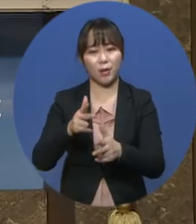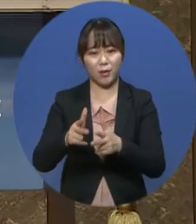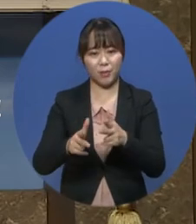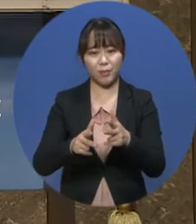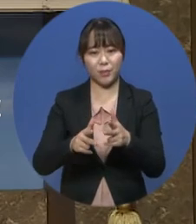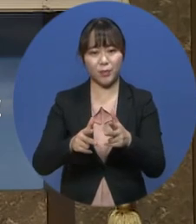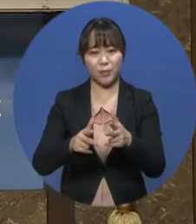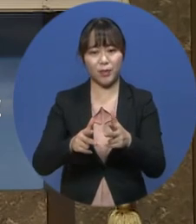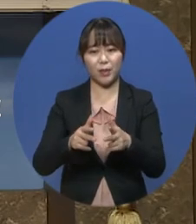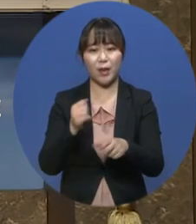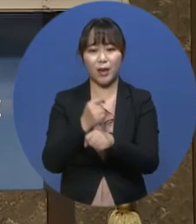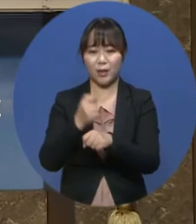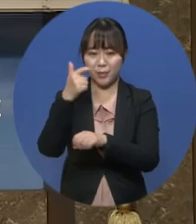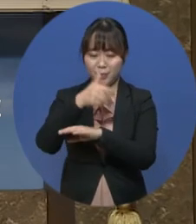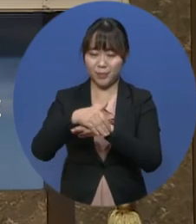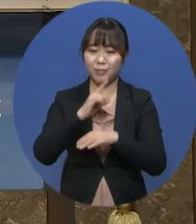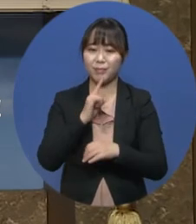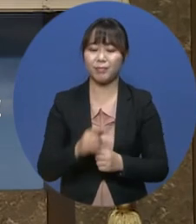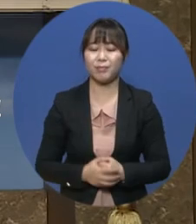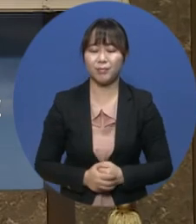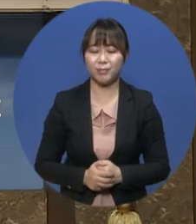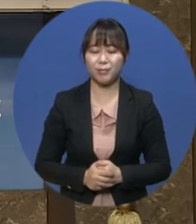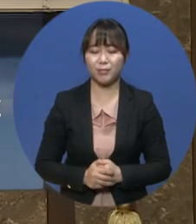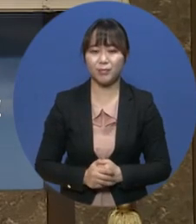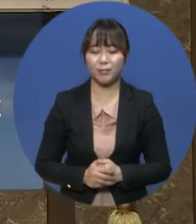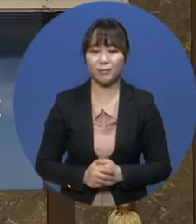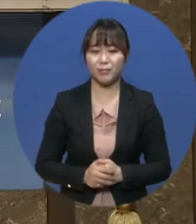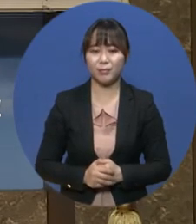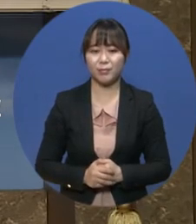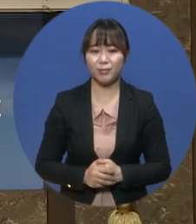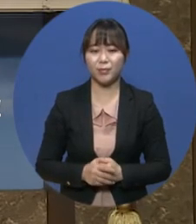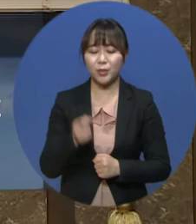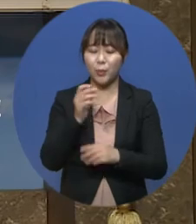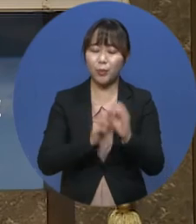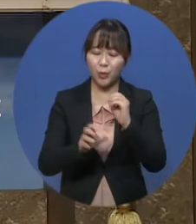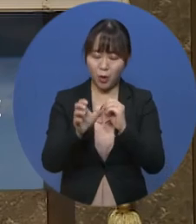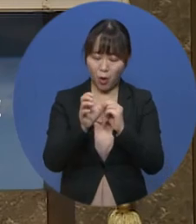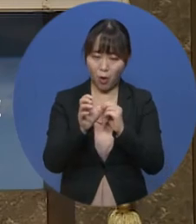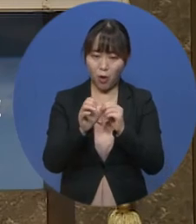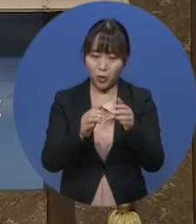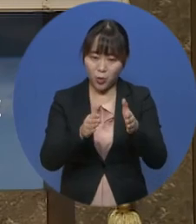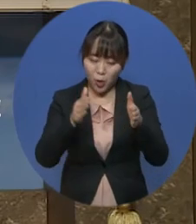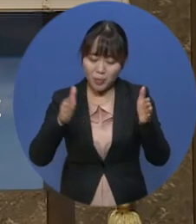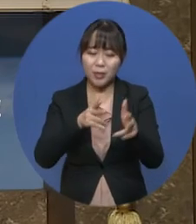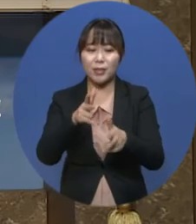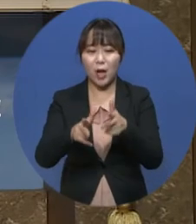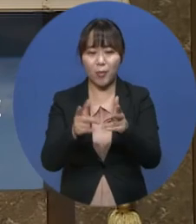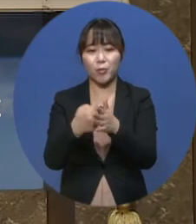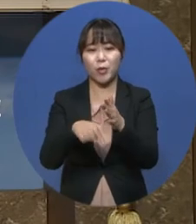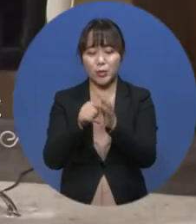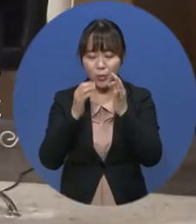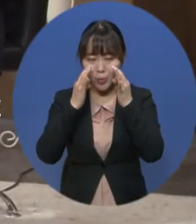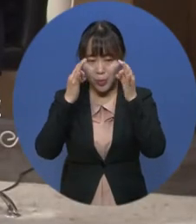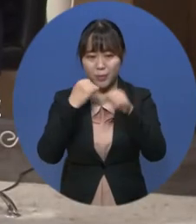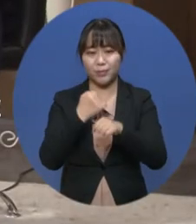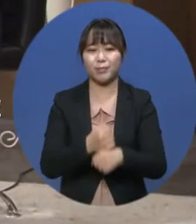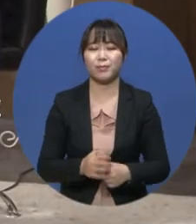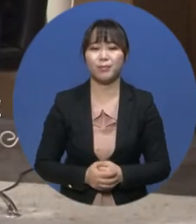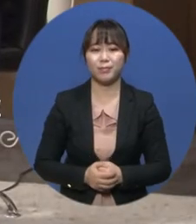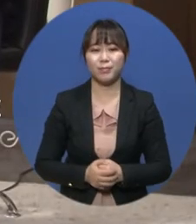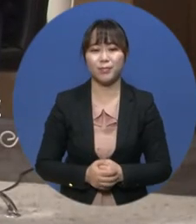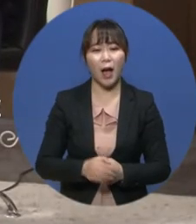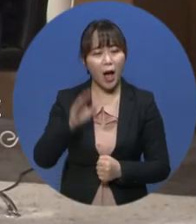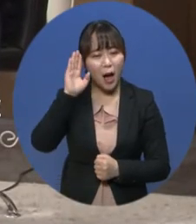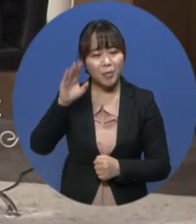사업도 하려고 합니다 4 그래서 좀 더 폭넓은 사업을 하도록 노력을 하겠습니다 예